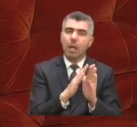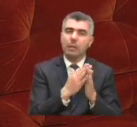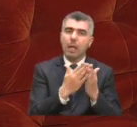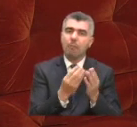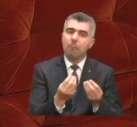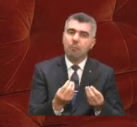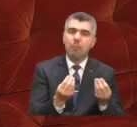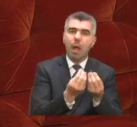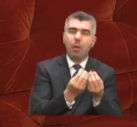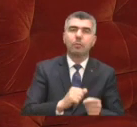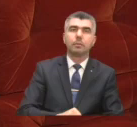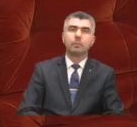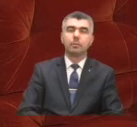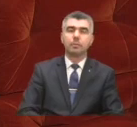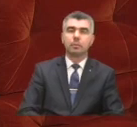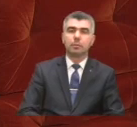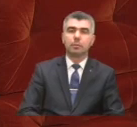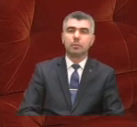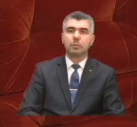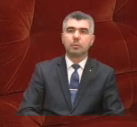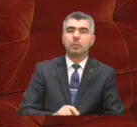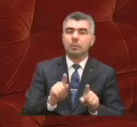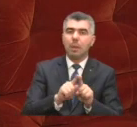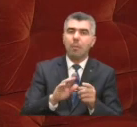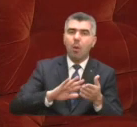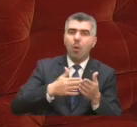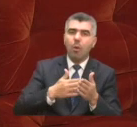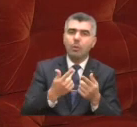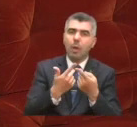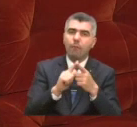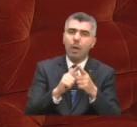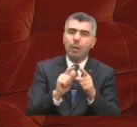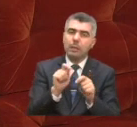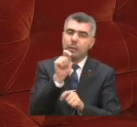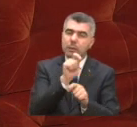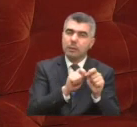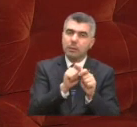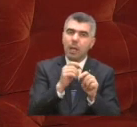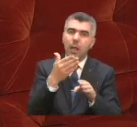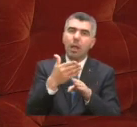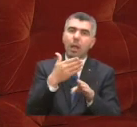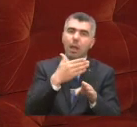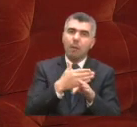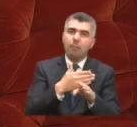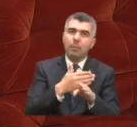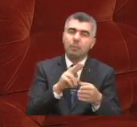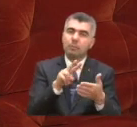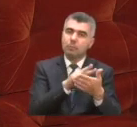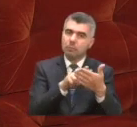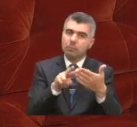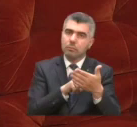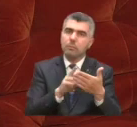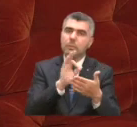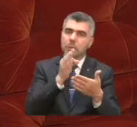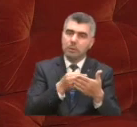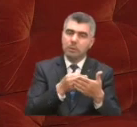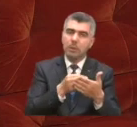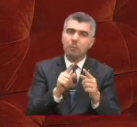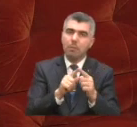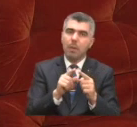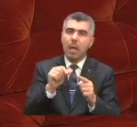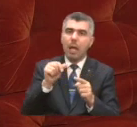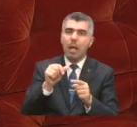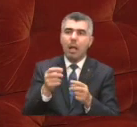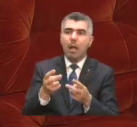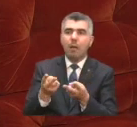مهم. استكمالا لكل الدراسات اللي تنطلبوها كتكون دراسة التيارات ودراسة جودة مياه